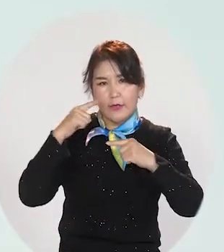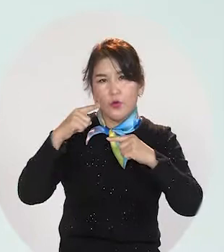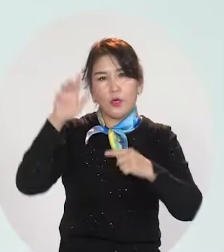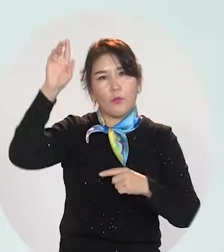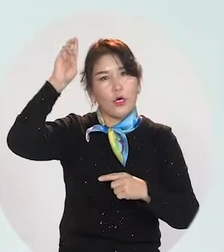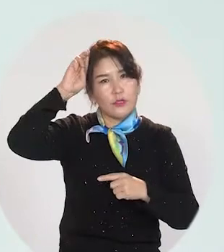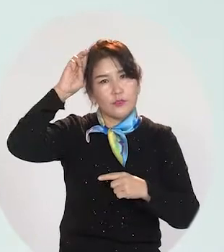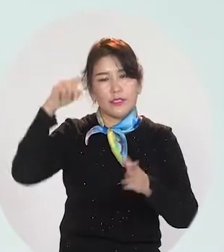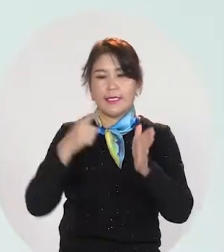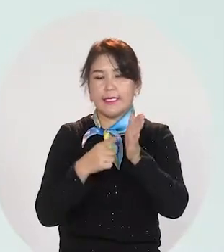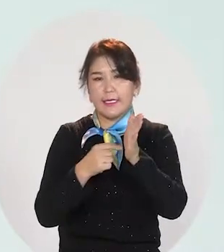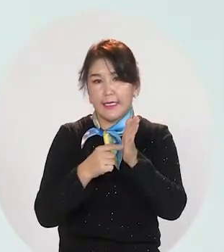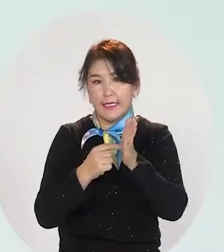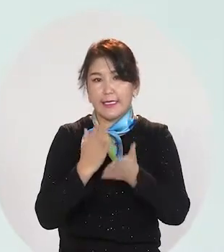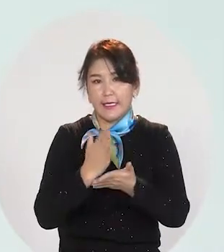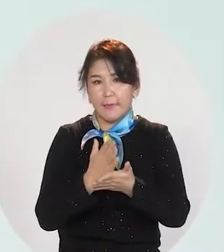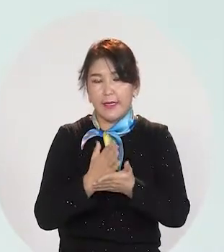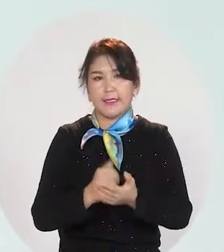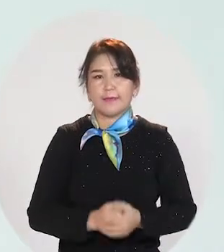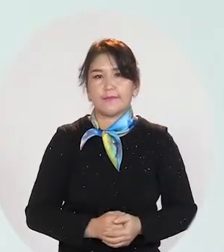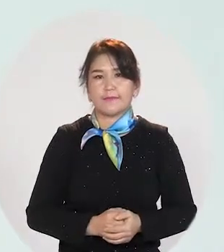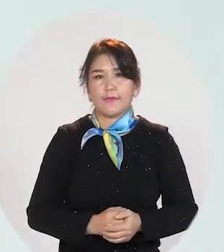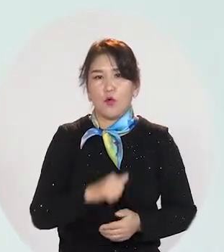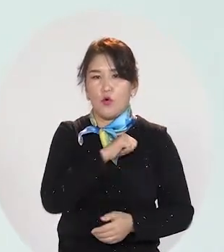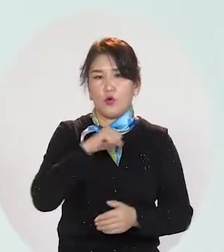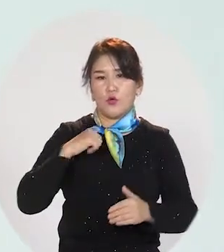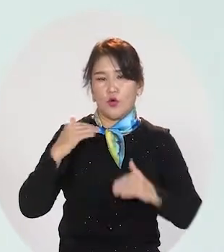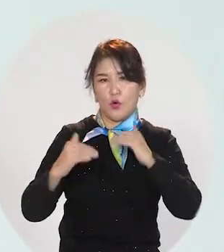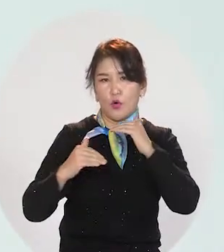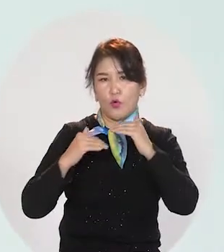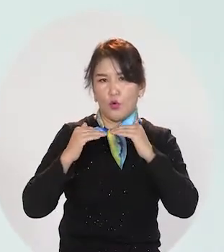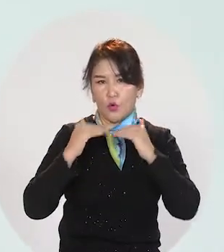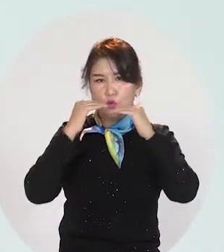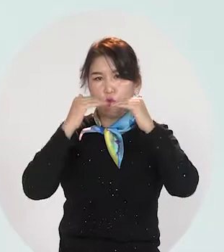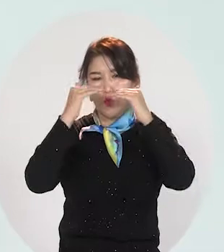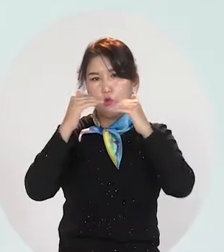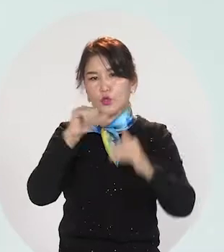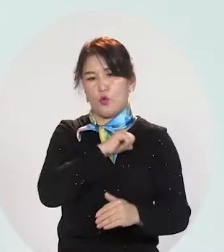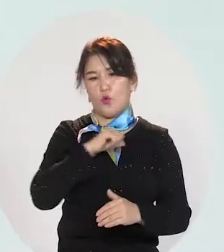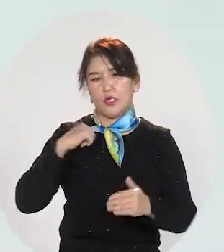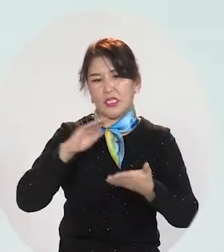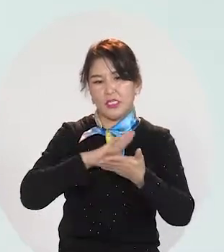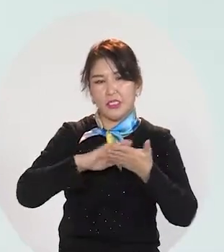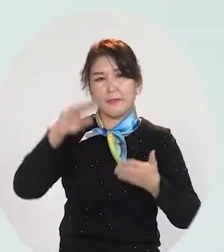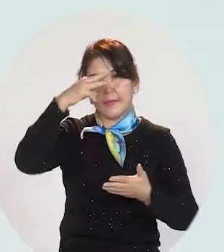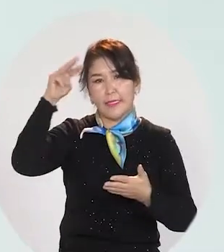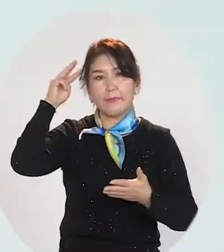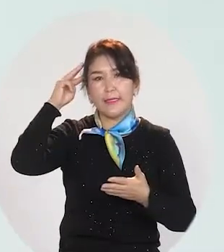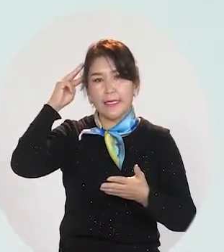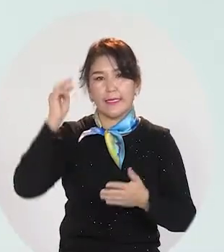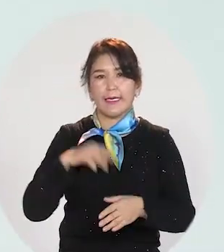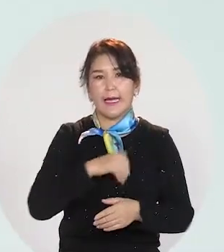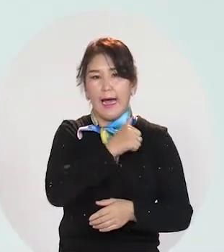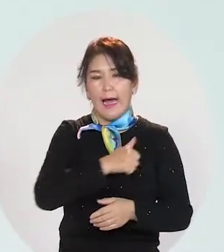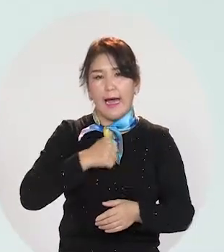учраас ахлах ангийн хүүхдтэй эцэг эхчүүд өөрийгөө хөгжүүлж, өөрийгөө одоо илүү шин мэдлэг мэдээлэл хангахад бас